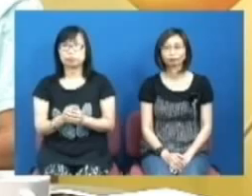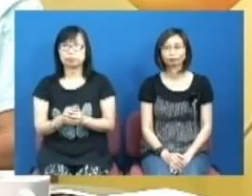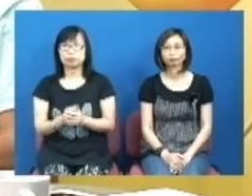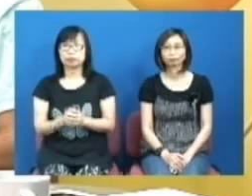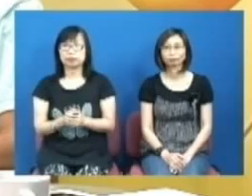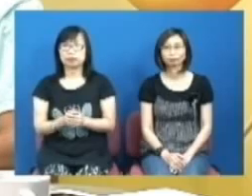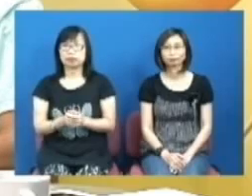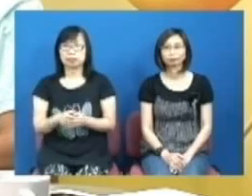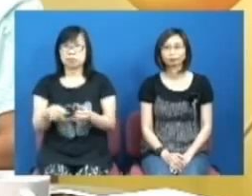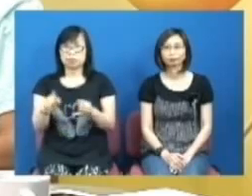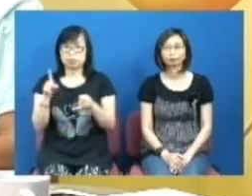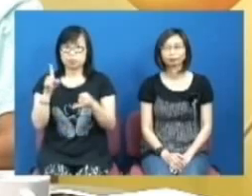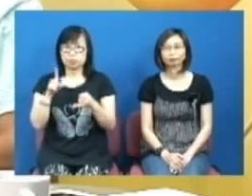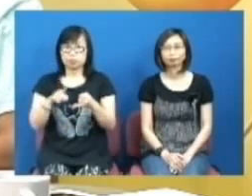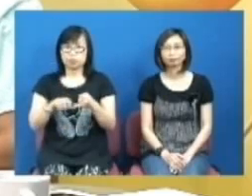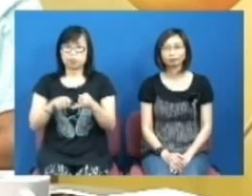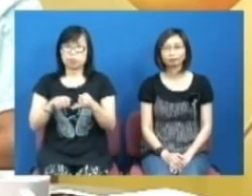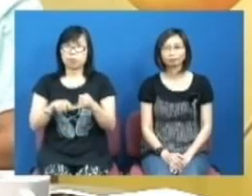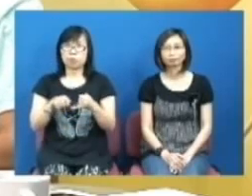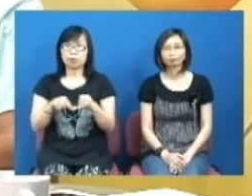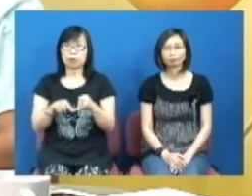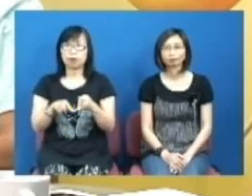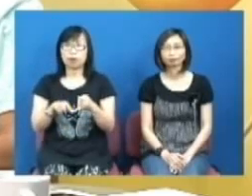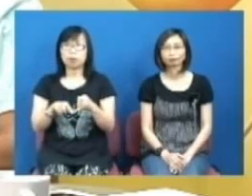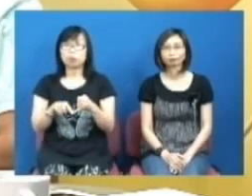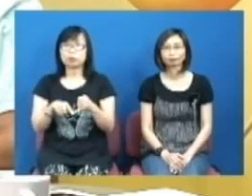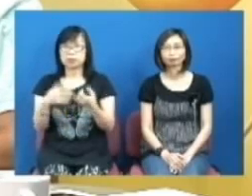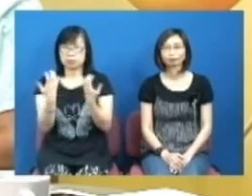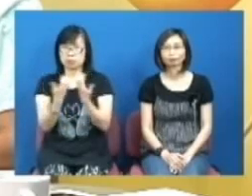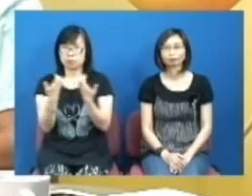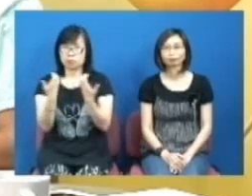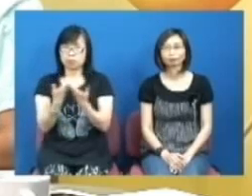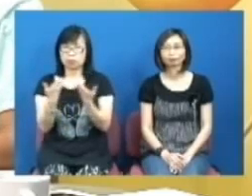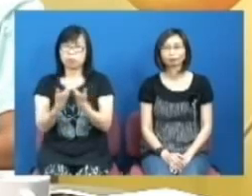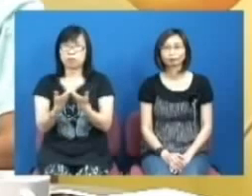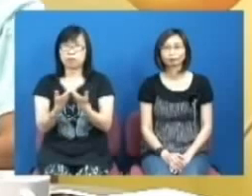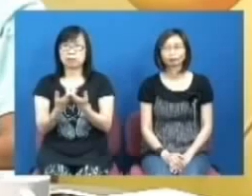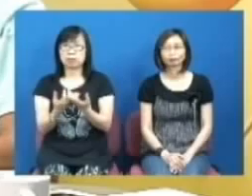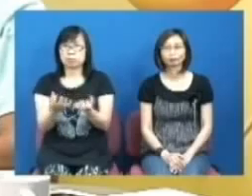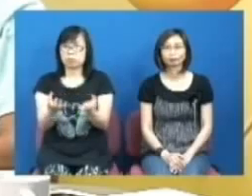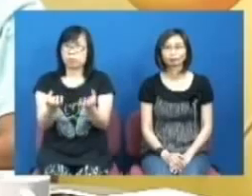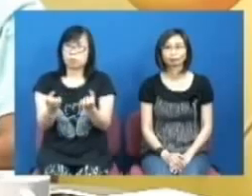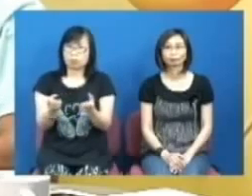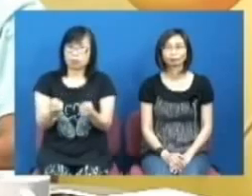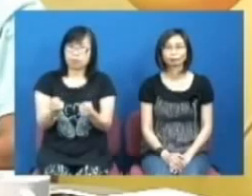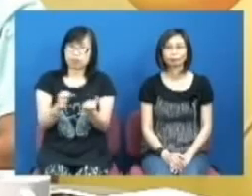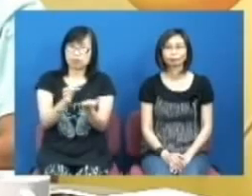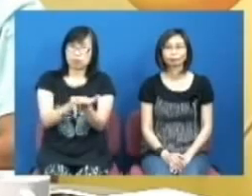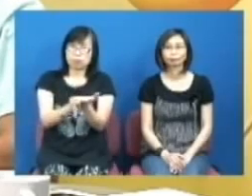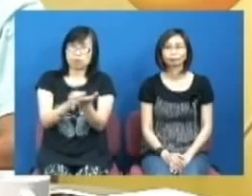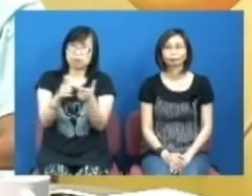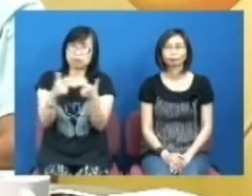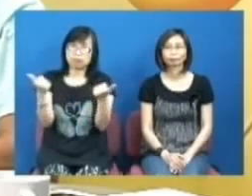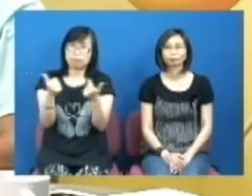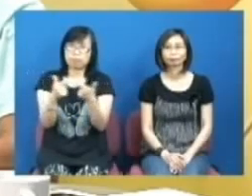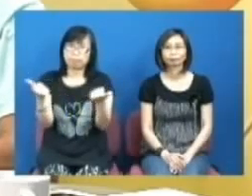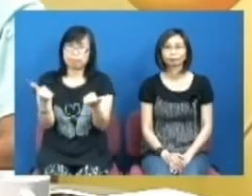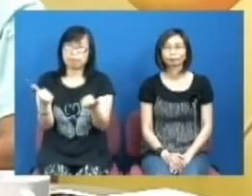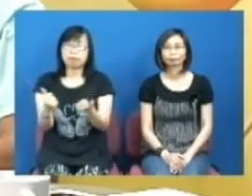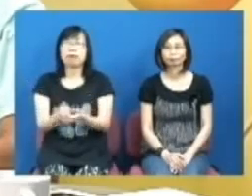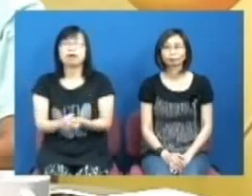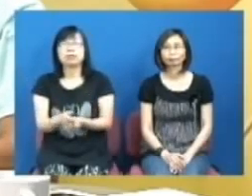第即係最後尾嗰個餘額去攞翻嗰個位置，其實係合理啊，咁你多呢、這個就係多